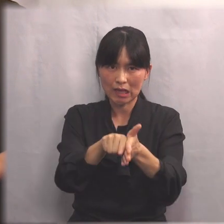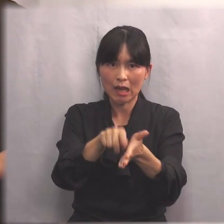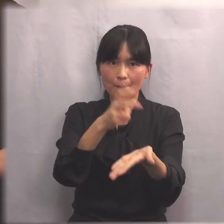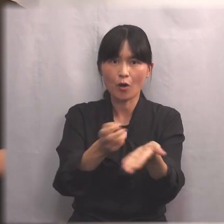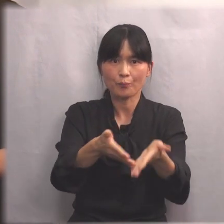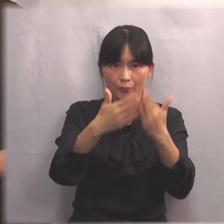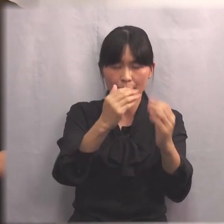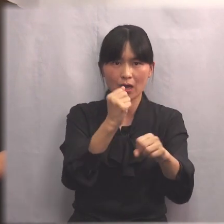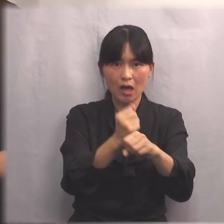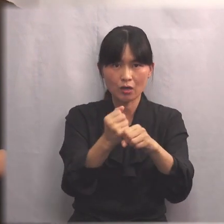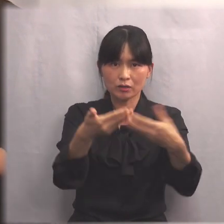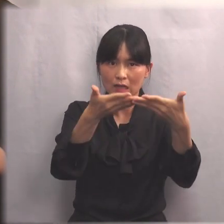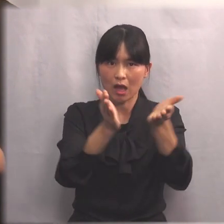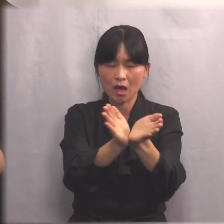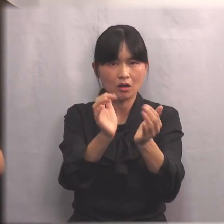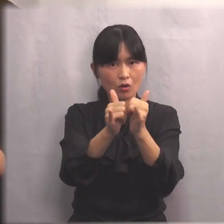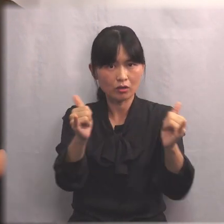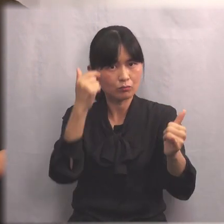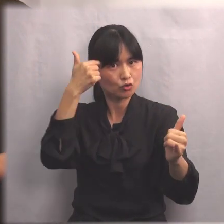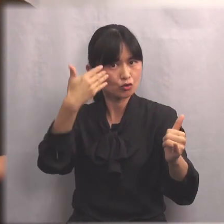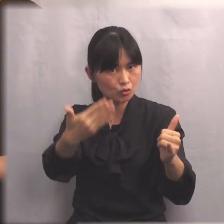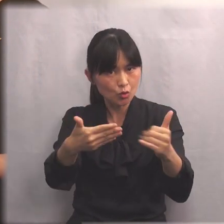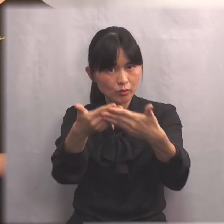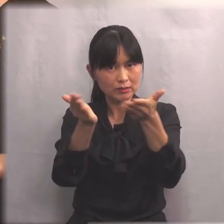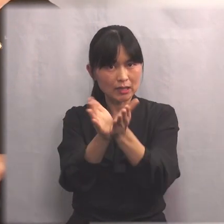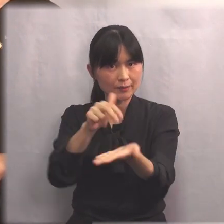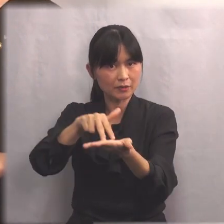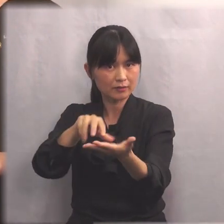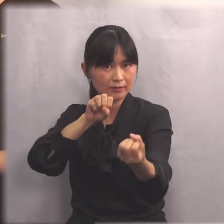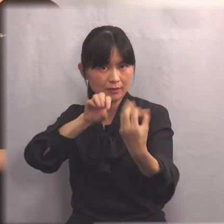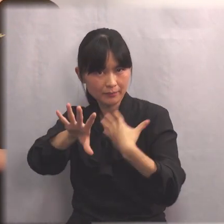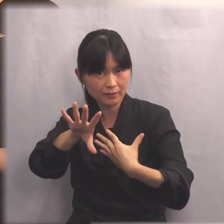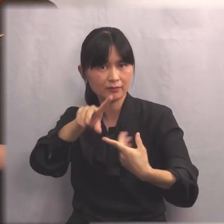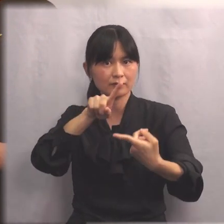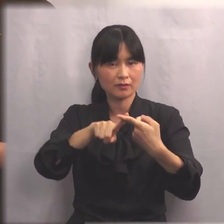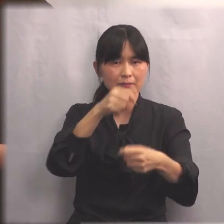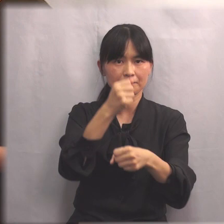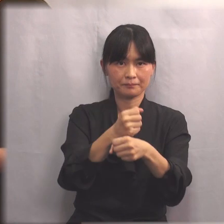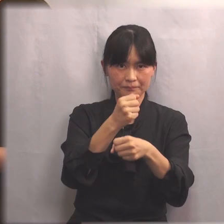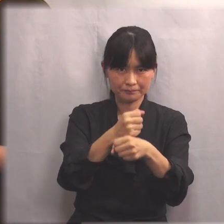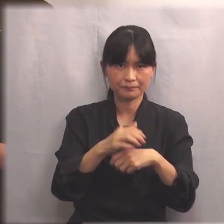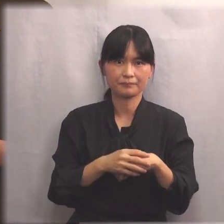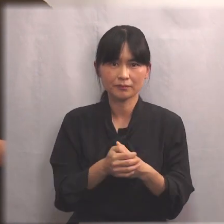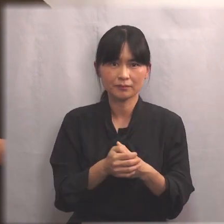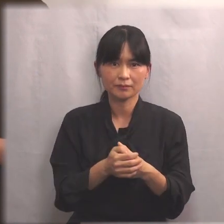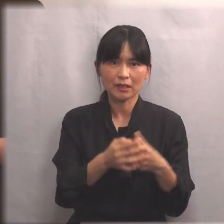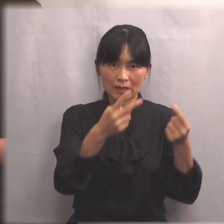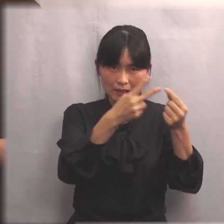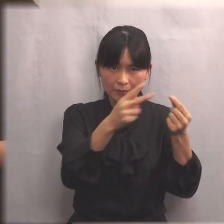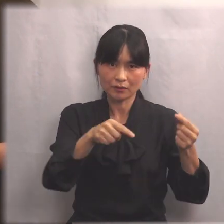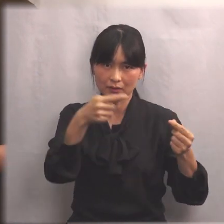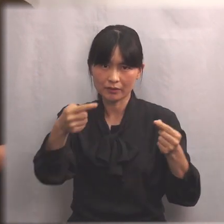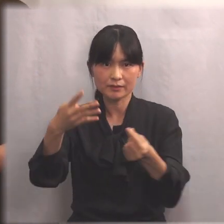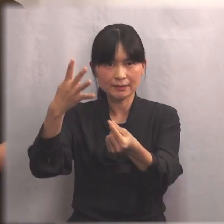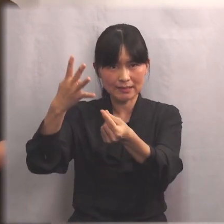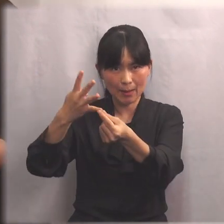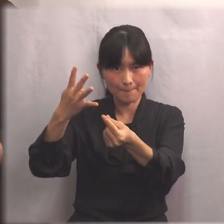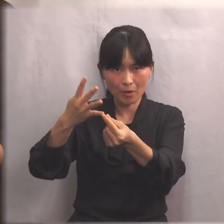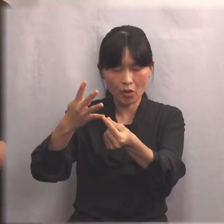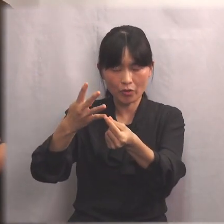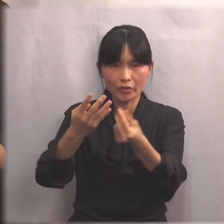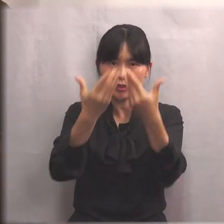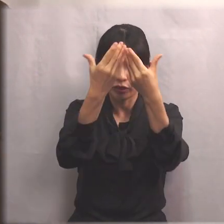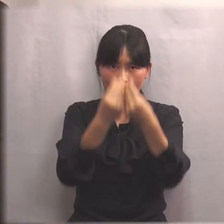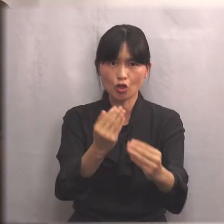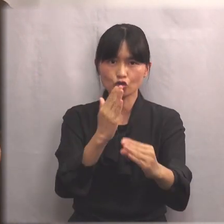그리고 당원이 묻고 당이 답한다라고 하는 기획을 구현하도록 하였습니다. 네, 그리고 제안 넘버가 갑자기